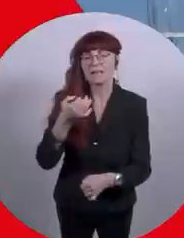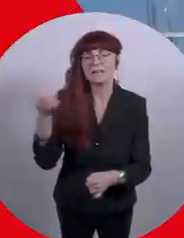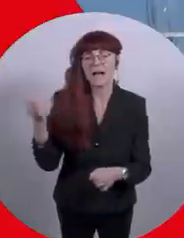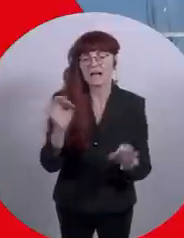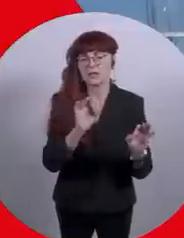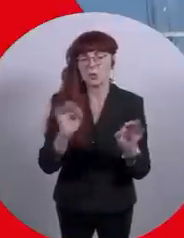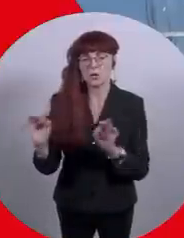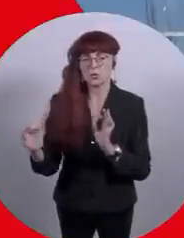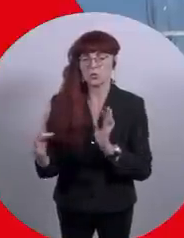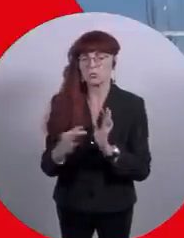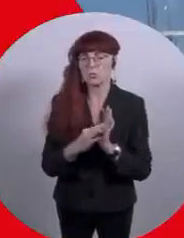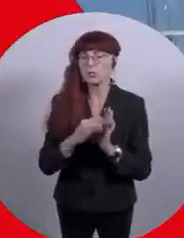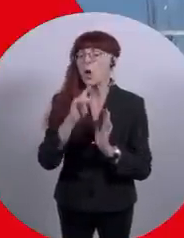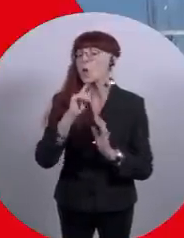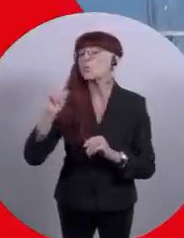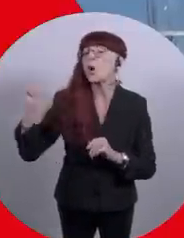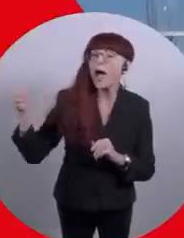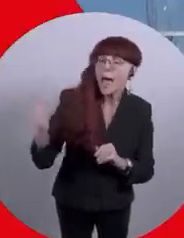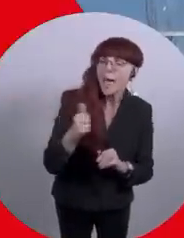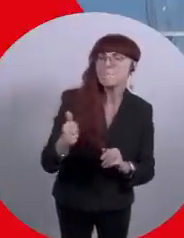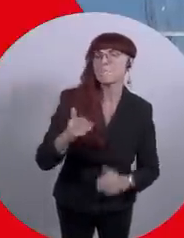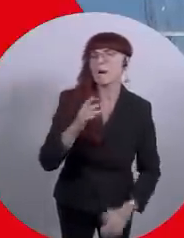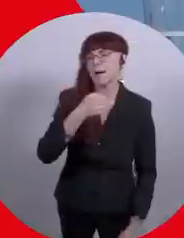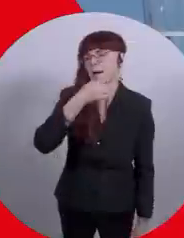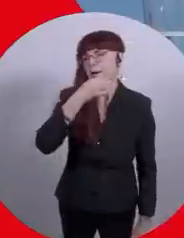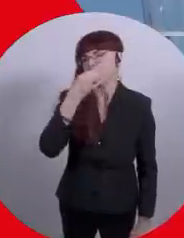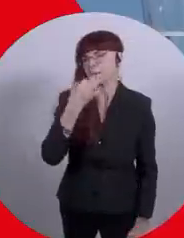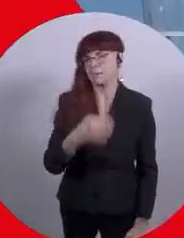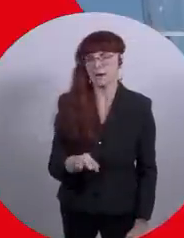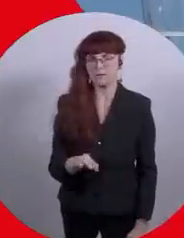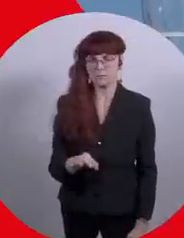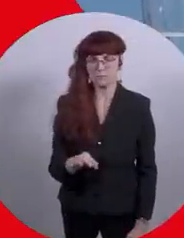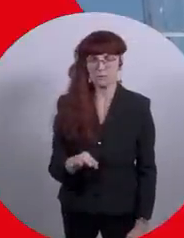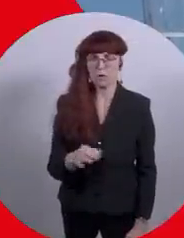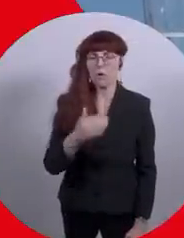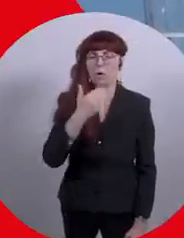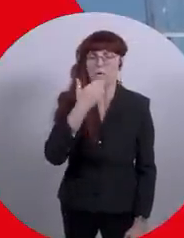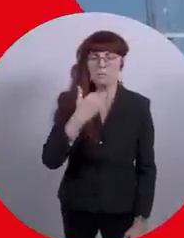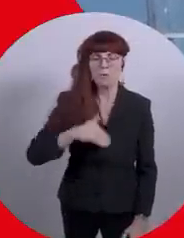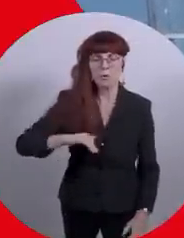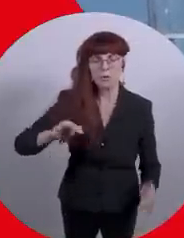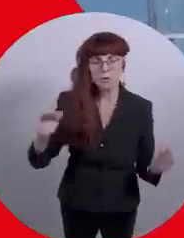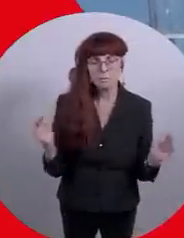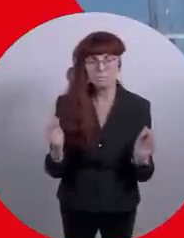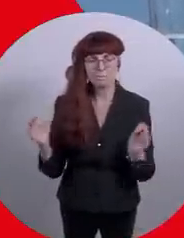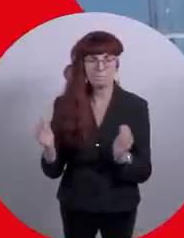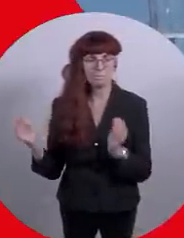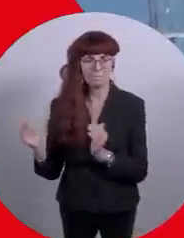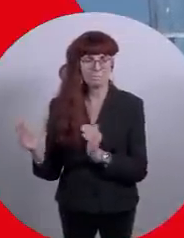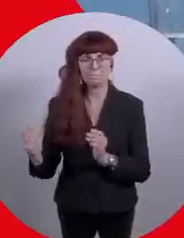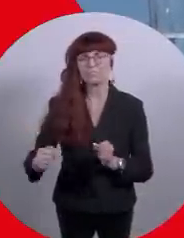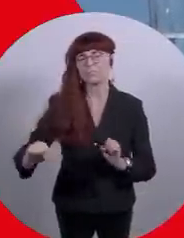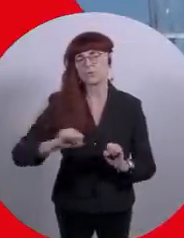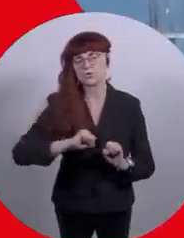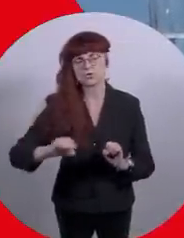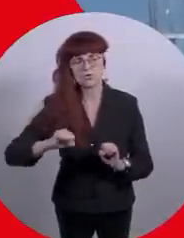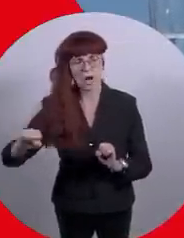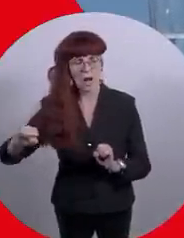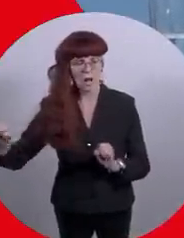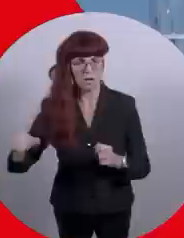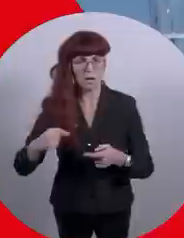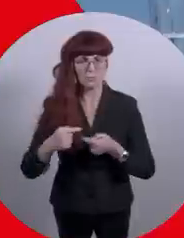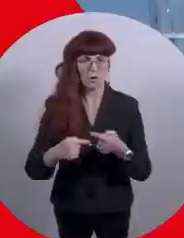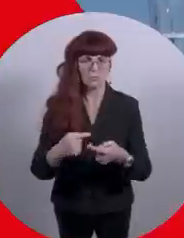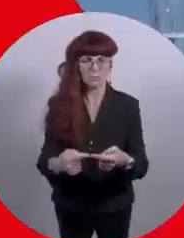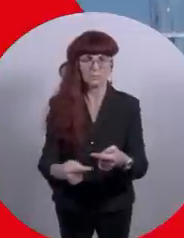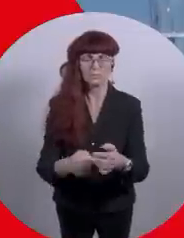einmal das Wort zu ergreifen um auch hier eine entsprechende rasche Durchführung zu sichern und